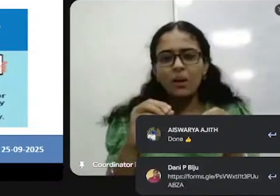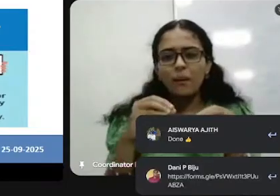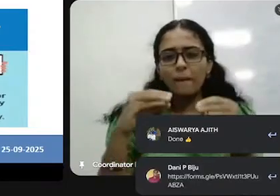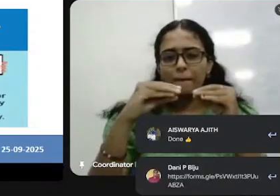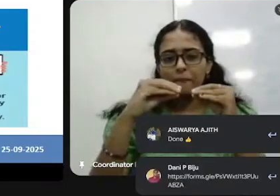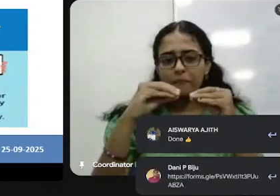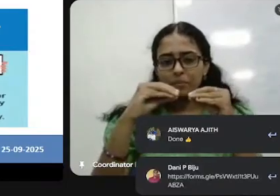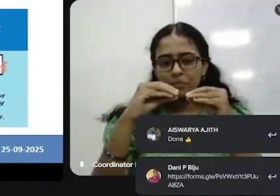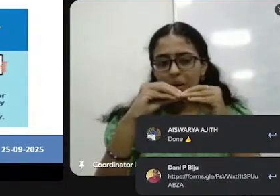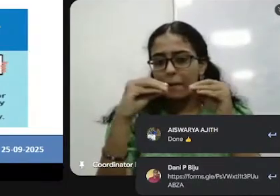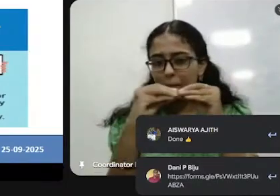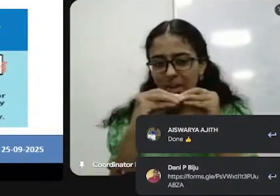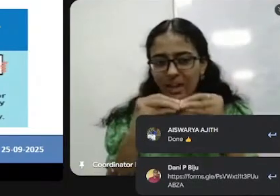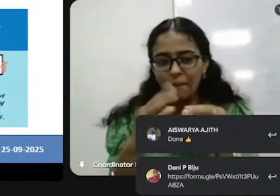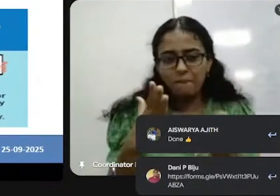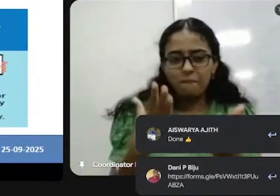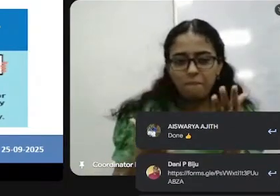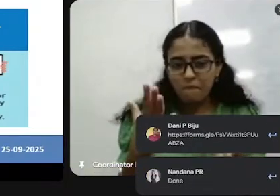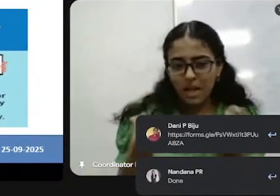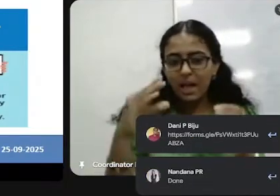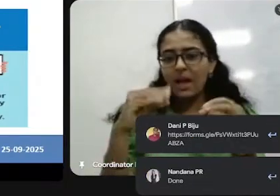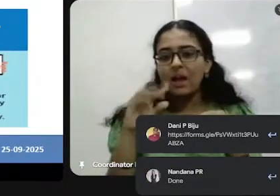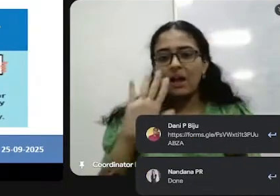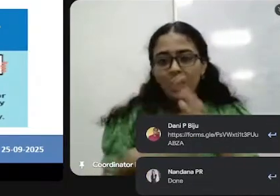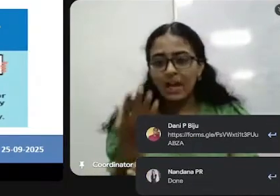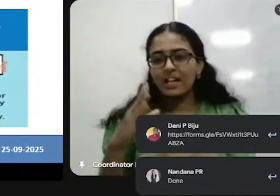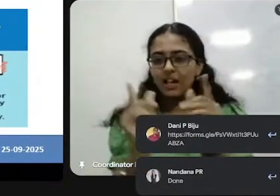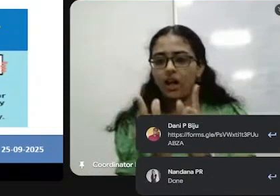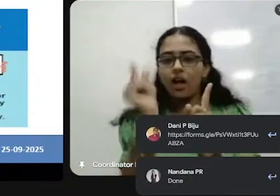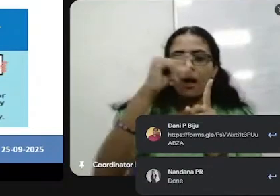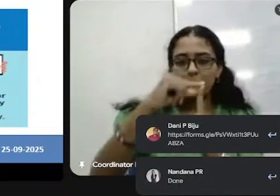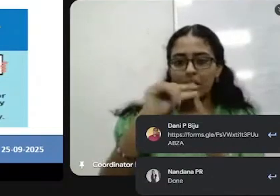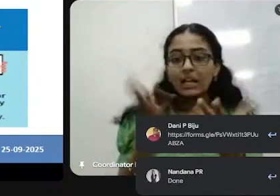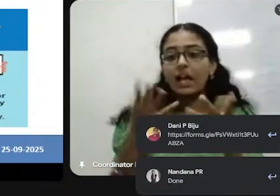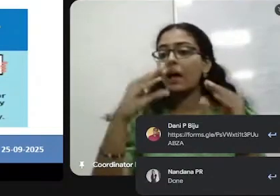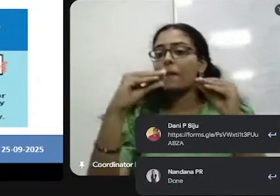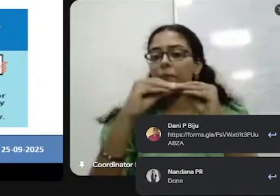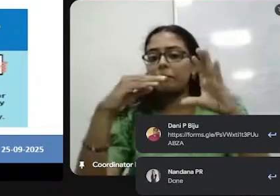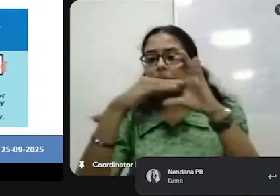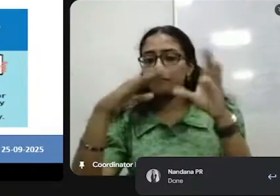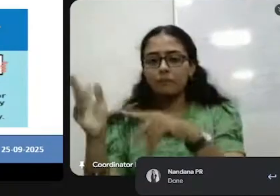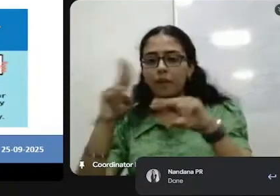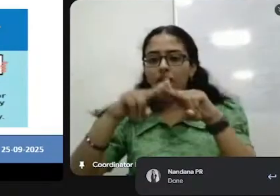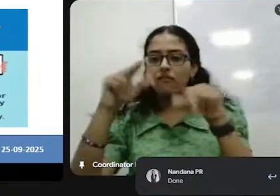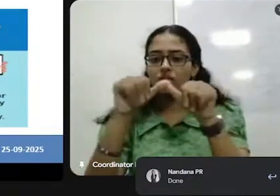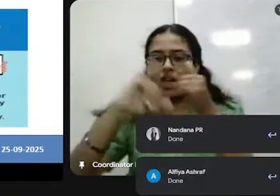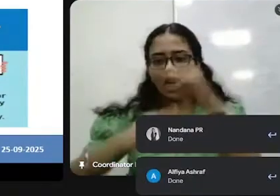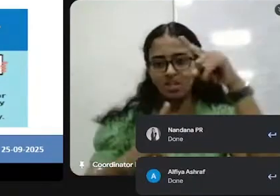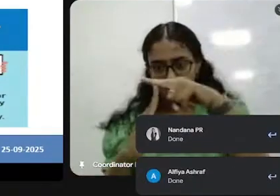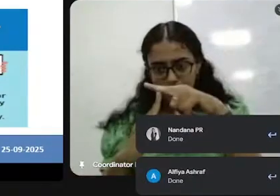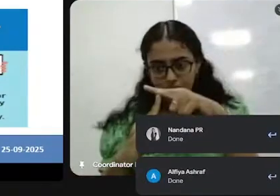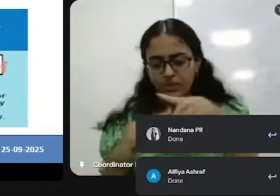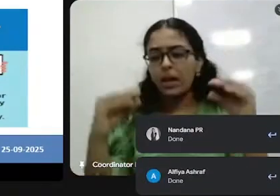ഫാസ്റ്റ് എന്നുള്ള വാക്കായിരുന്നു യൂസ് ചെയ്തുകൊണ്ടിരുന്നത്. ഇപ്പൊ അത് അപ്ഡേറ്റഡ് ആക്കി ബി ഫാസ്റ്റ് എന്നുള്ള വാക്കാണ് നമ്മളിപ്പോൾ യൂസ് ചെയ്യുന്നത്.